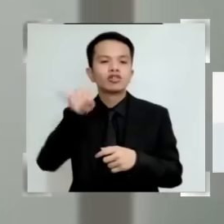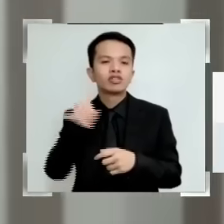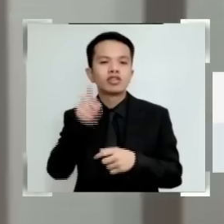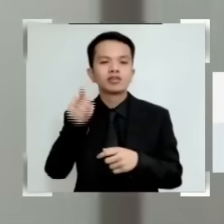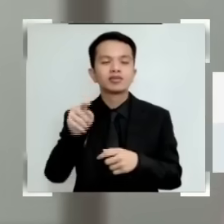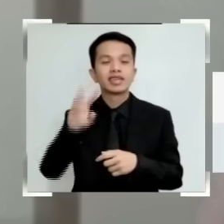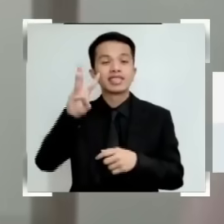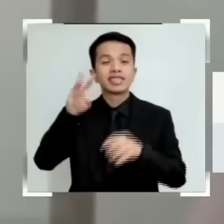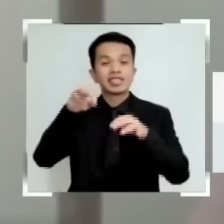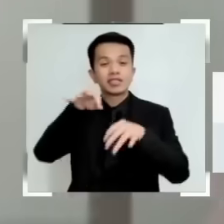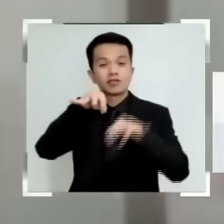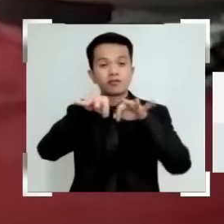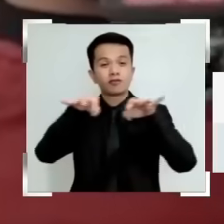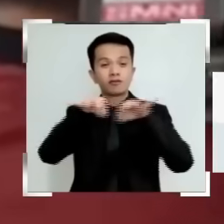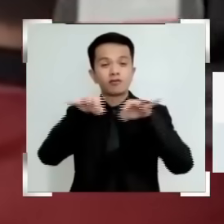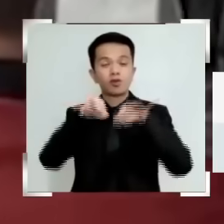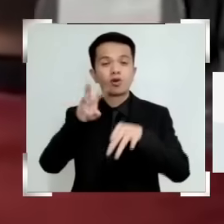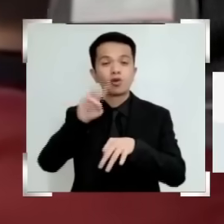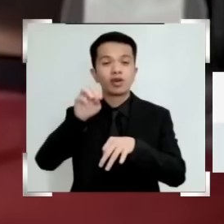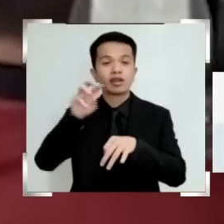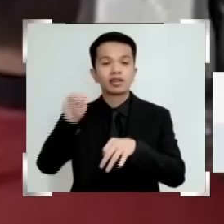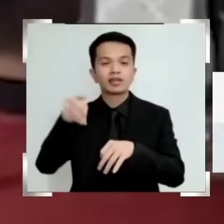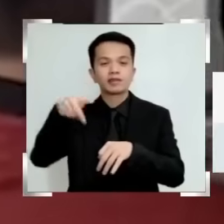sa William Street sa Pasay City.